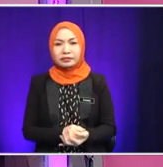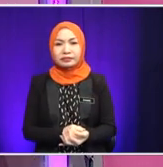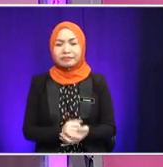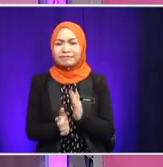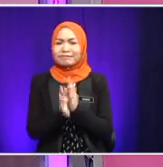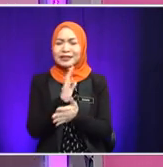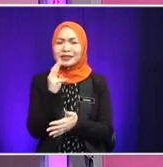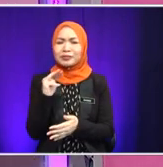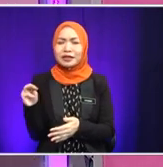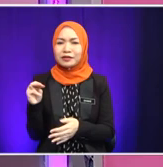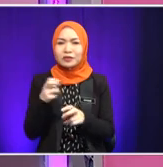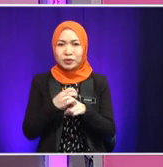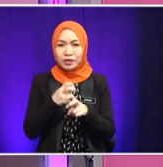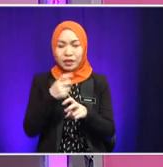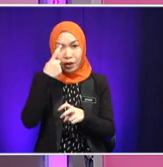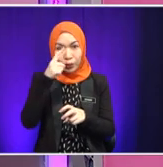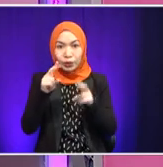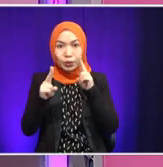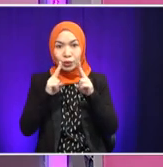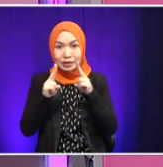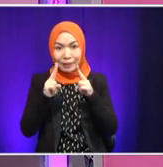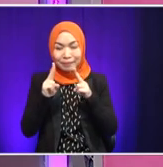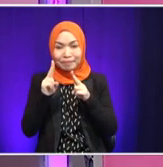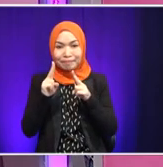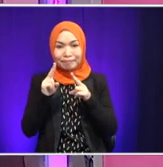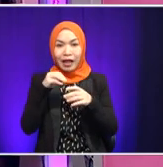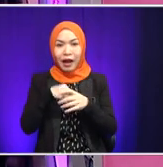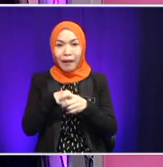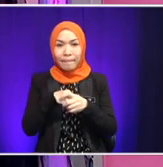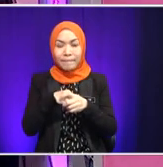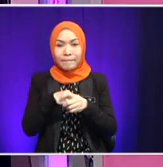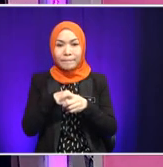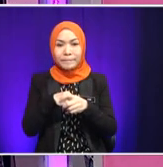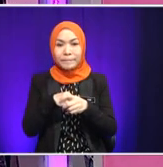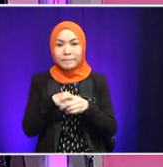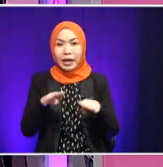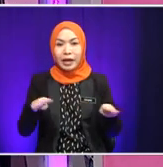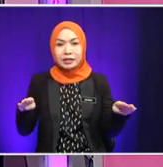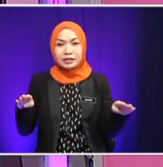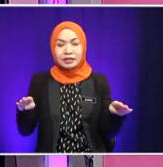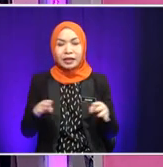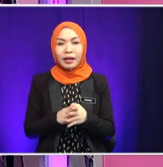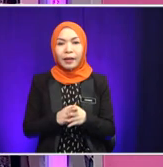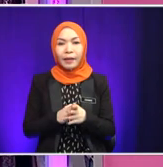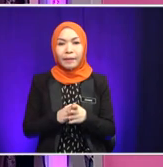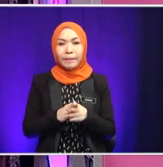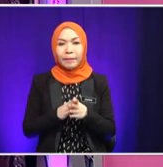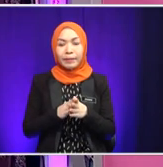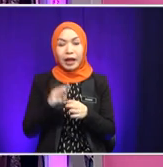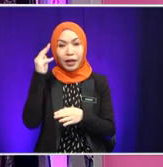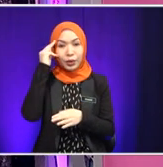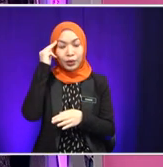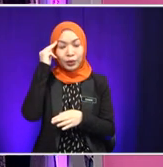berucap dalam bahasa Melayu jadi ini dapat ini akan menyebabkan jurang nah di antara eee belanja yang